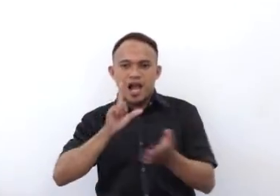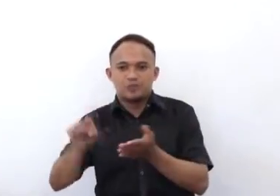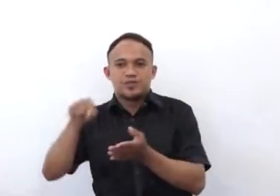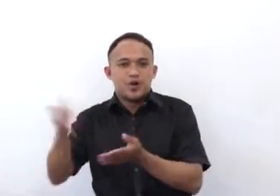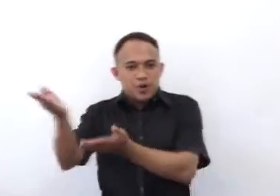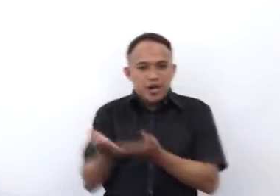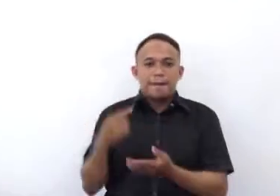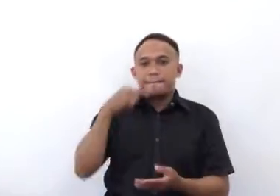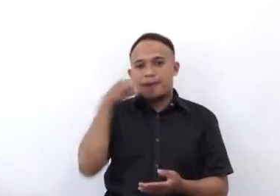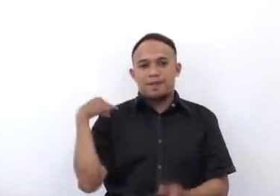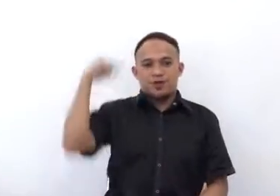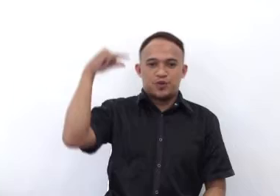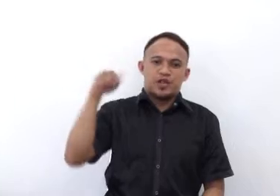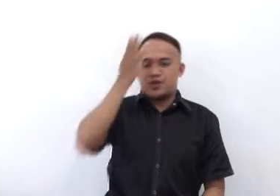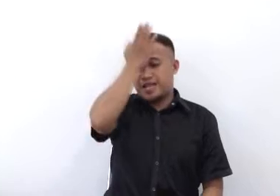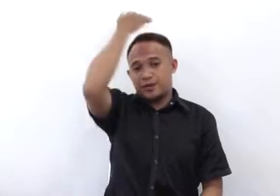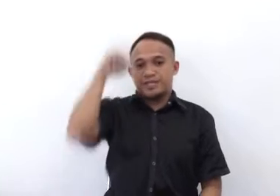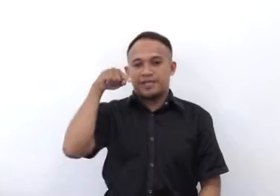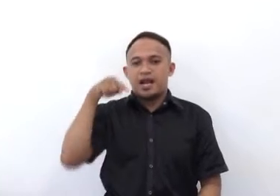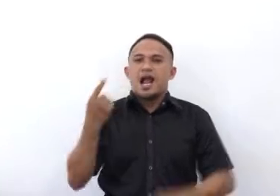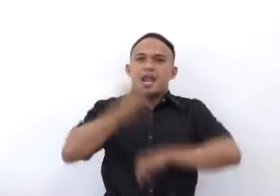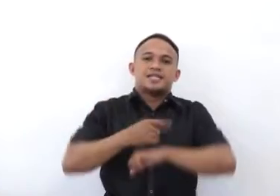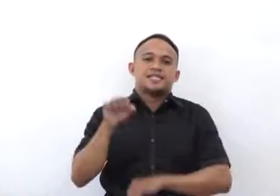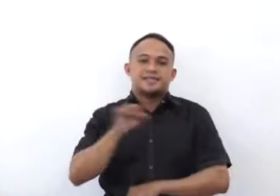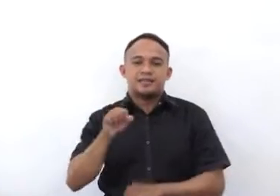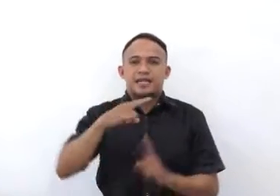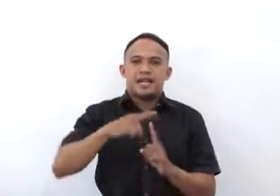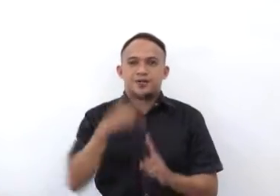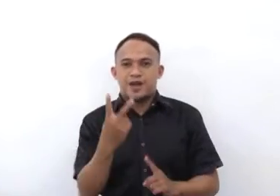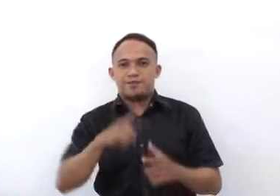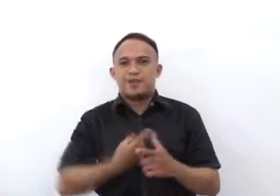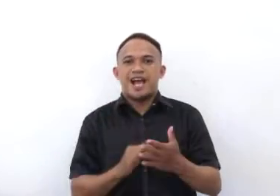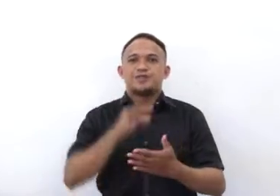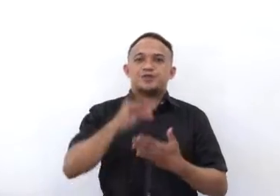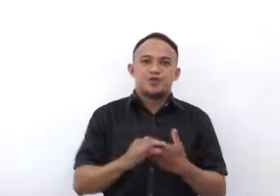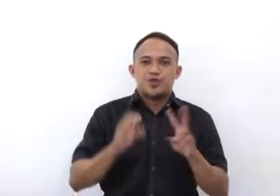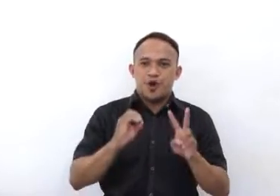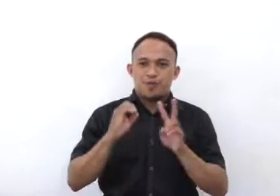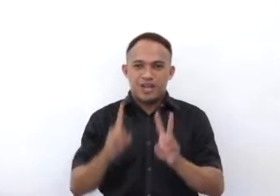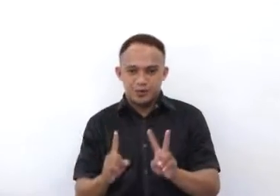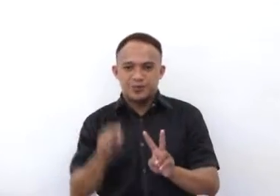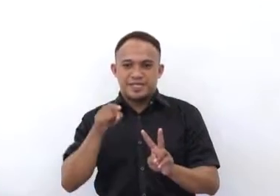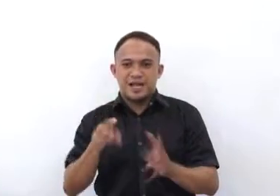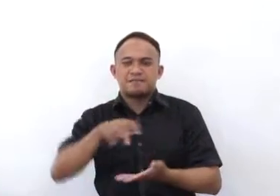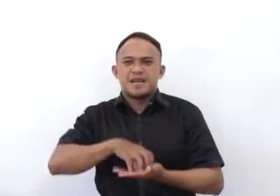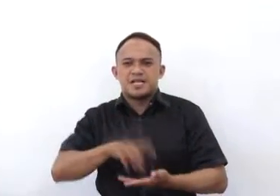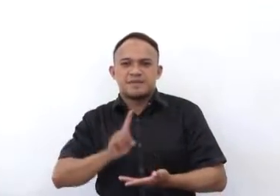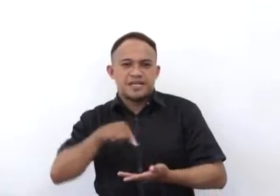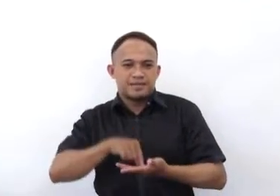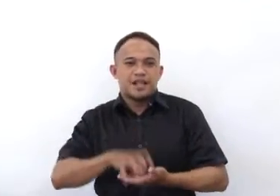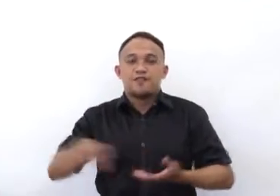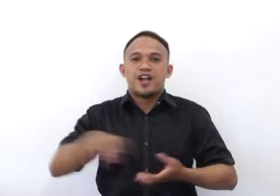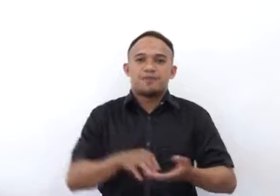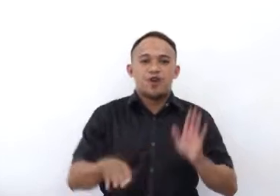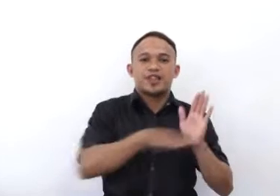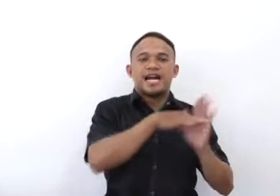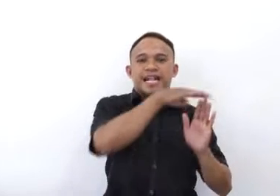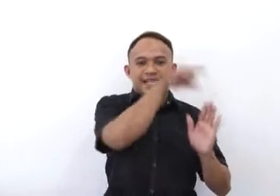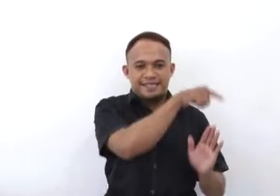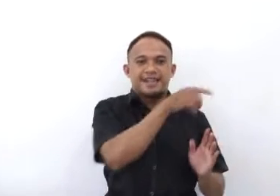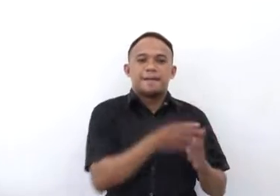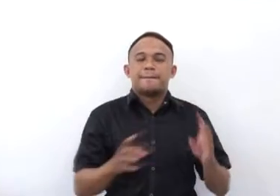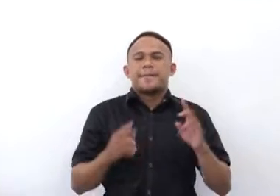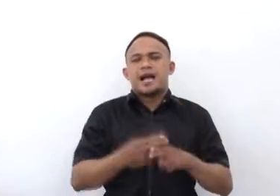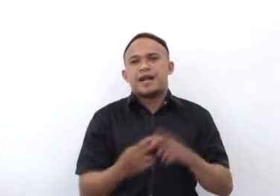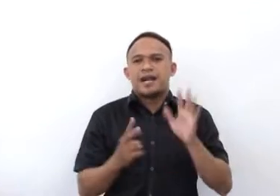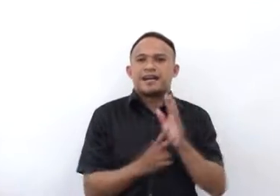Pemusatan latihan daerah atau TC Dalam ini dibuka langsung oleh Gubernur Gorontalo Rusli Habibie pada Senin 2